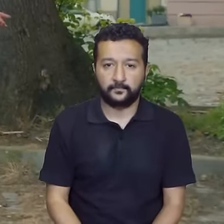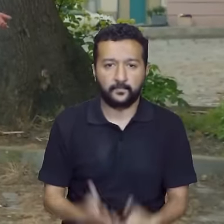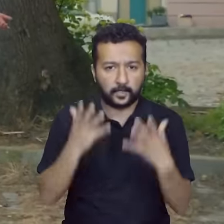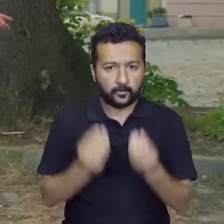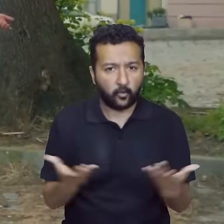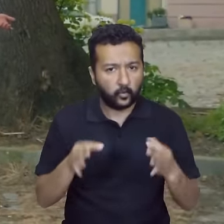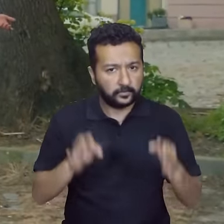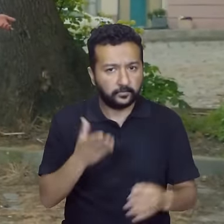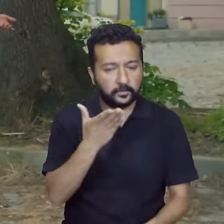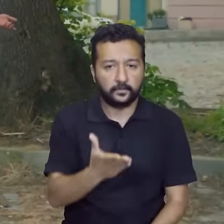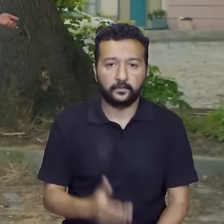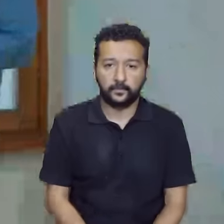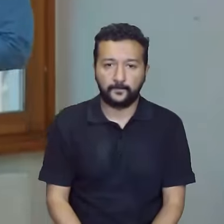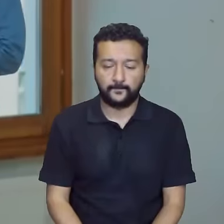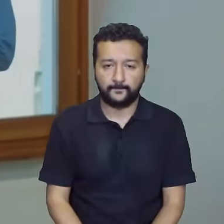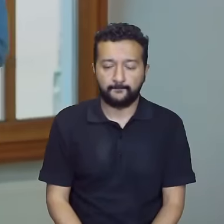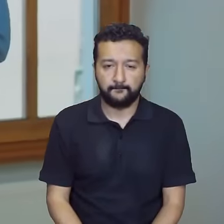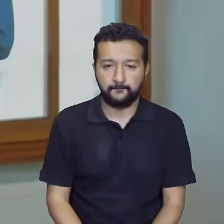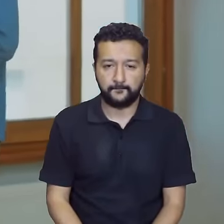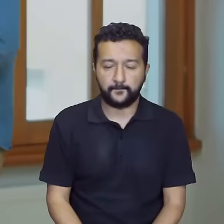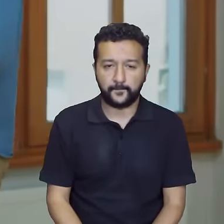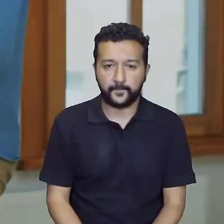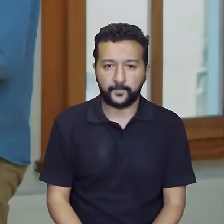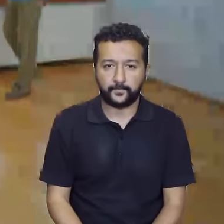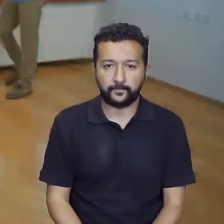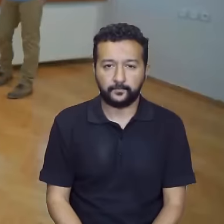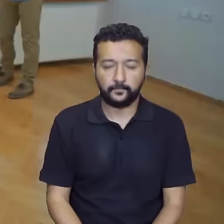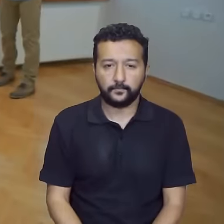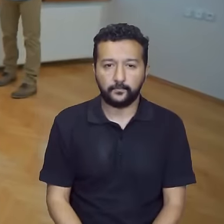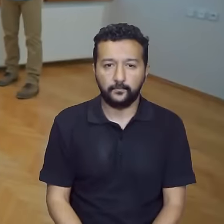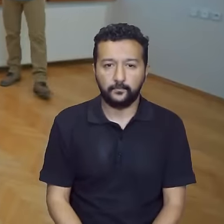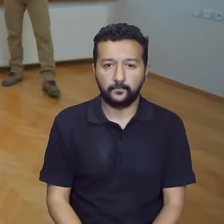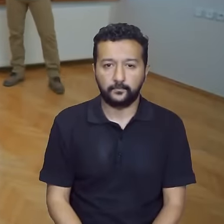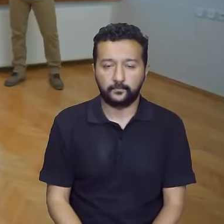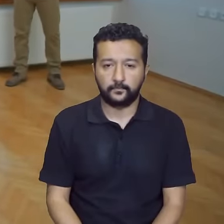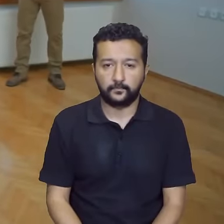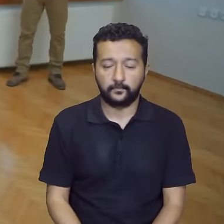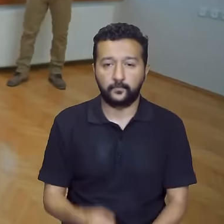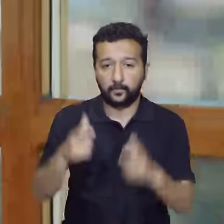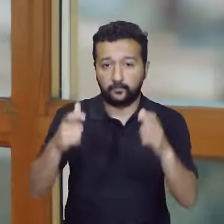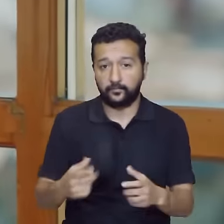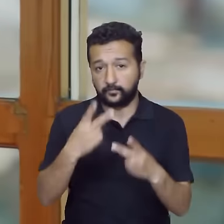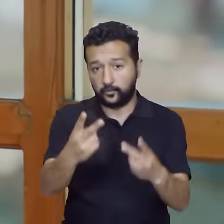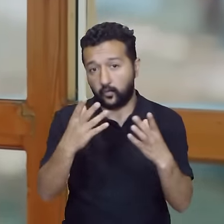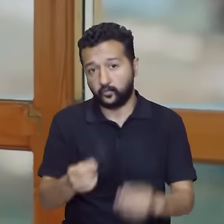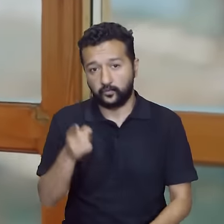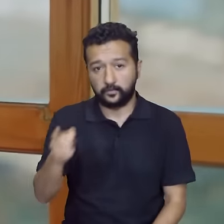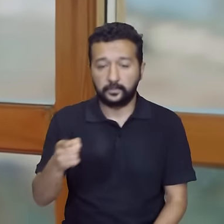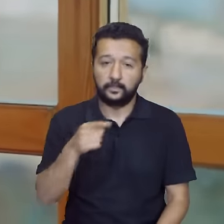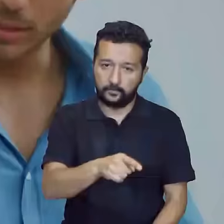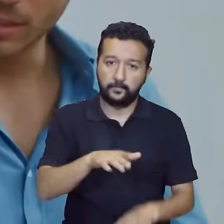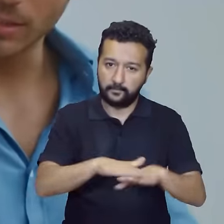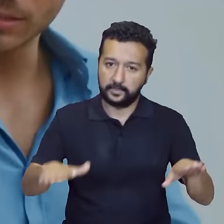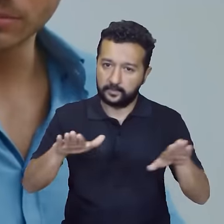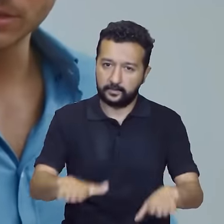Ne oldu ki şimdi ya? Tarık dükkanda ellerini birbirine bastırdı. Burası senin olsun hayatım. Masanı